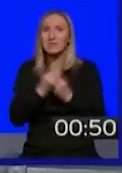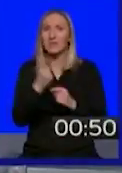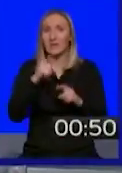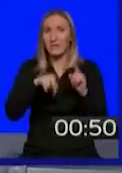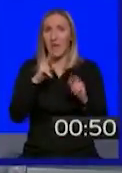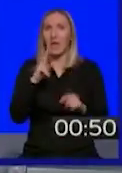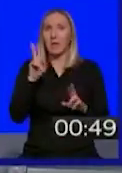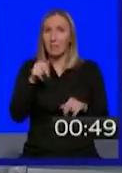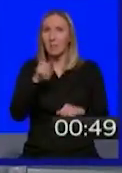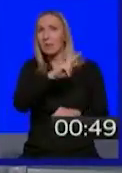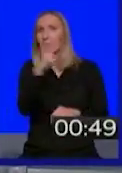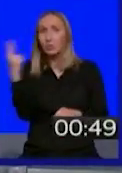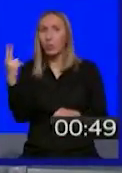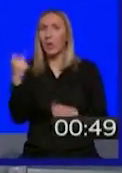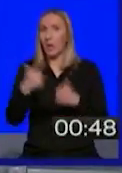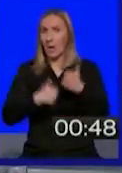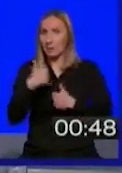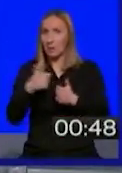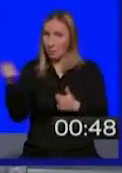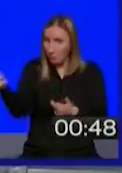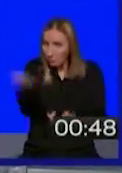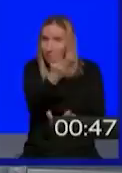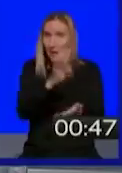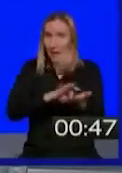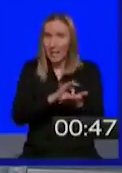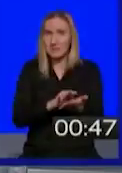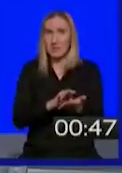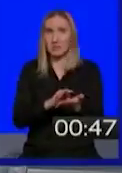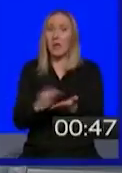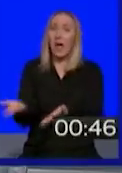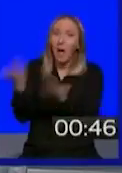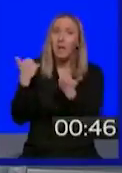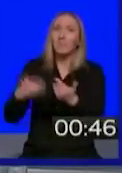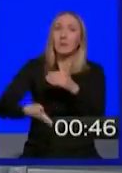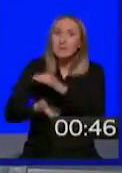kojim govorimo. Imate i druge kandidate. Glasajte za njih, ali izađite i glasajte.